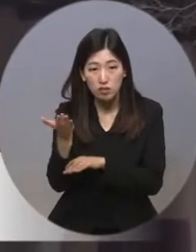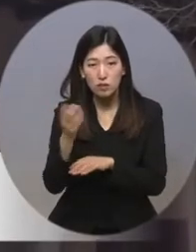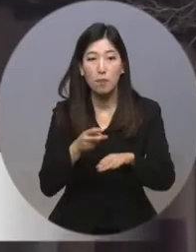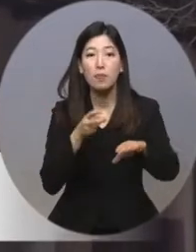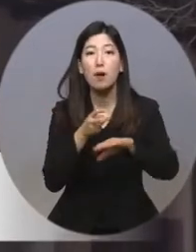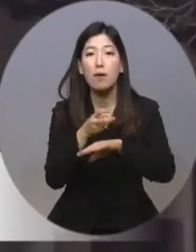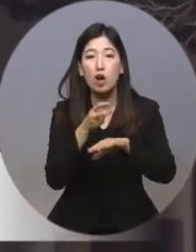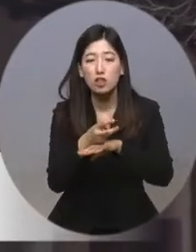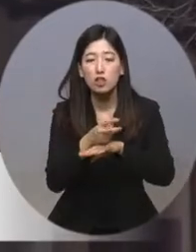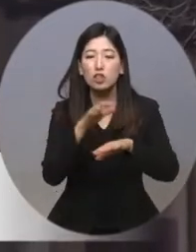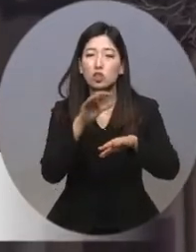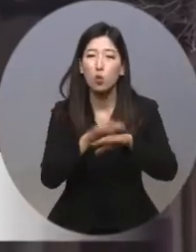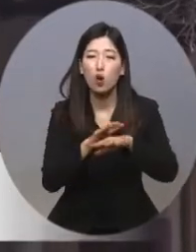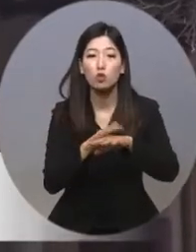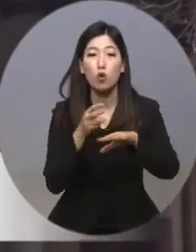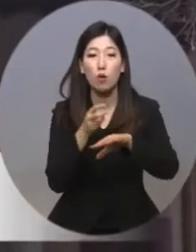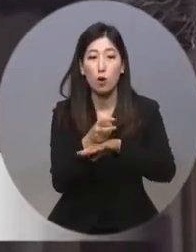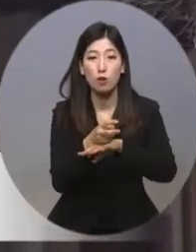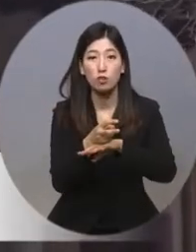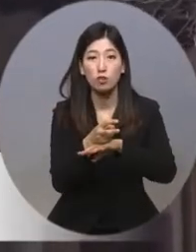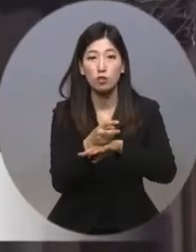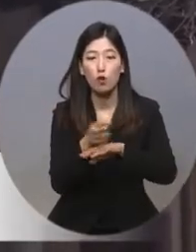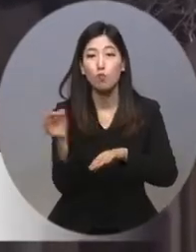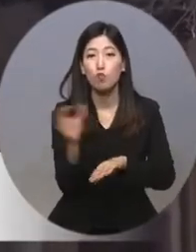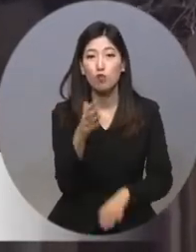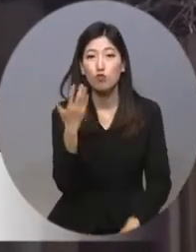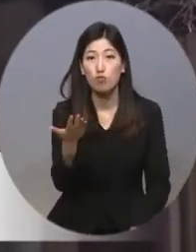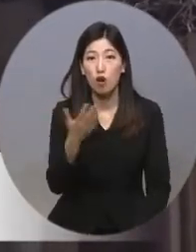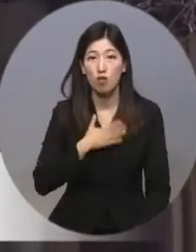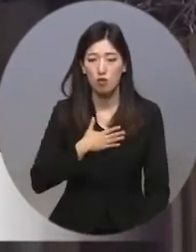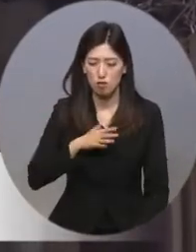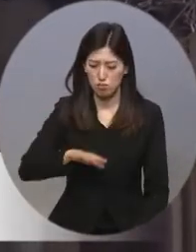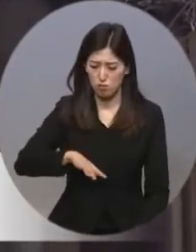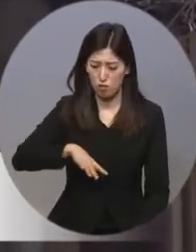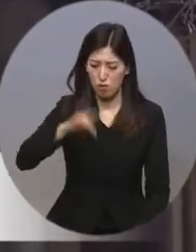타면 무료로 하는 사업을 대한민국에서 처음으로 시행했습니다.